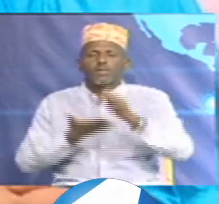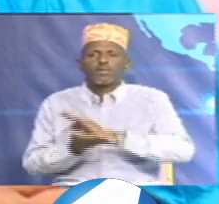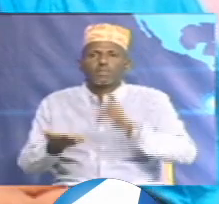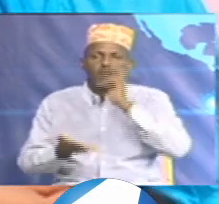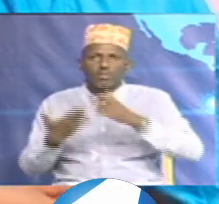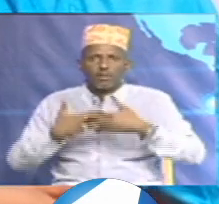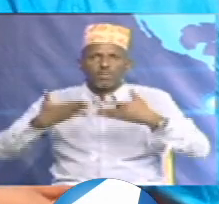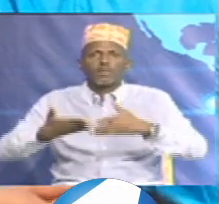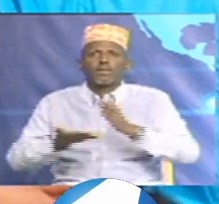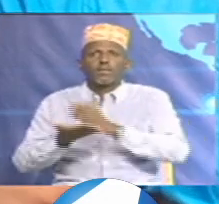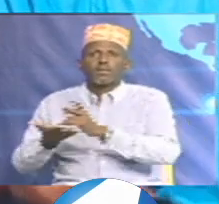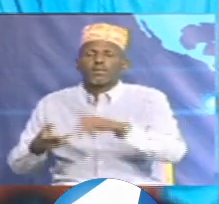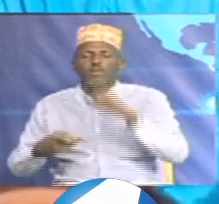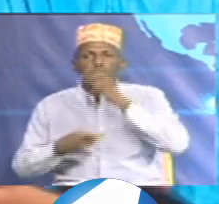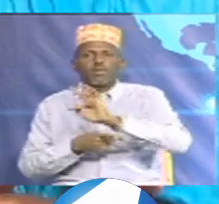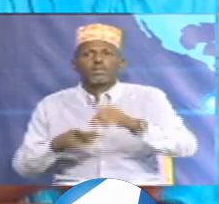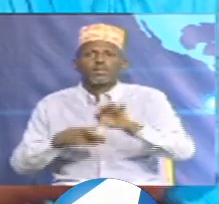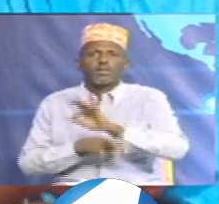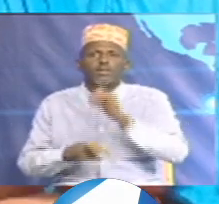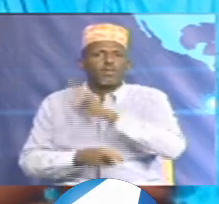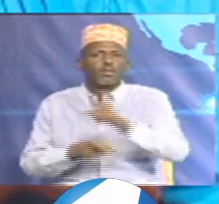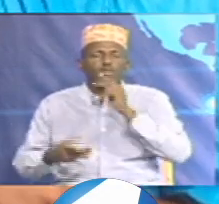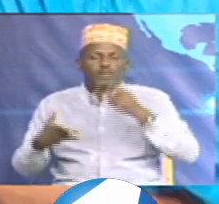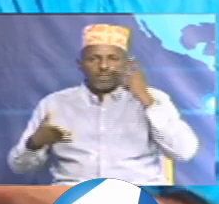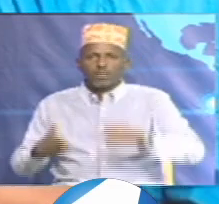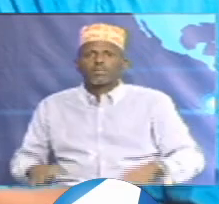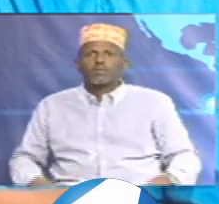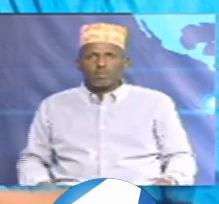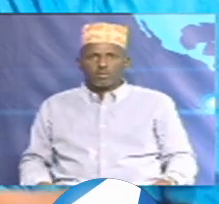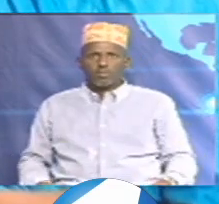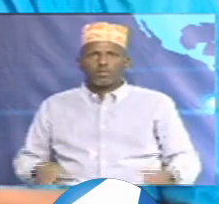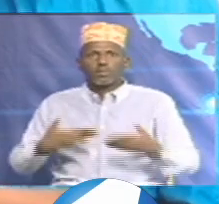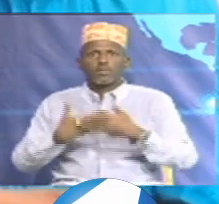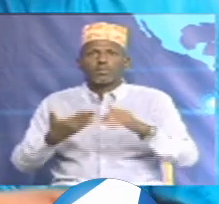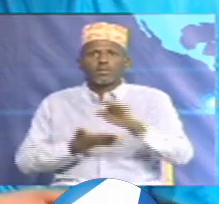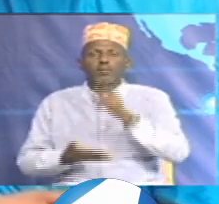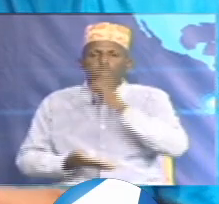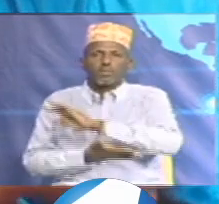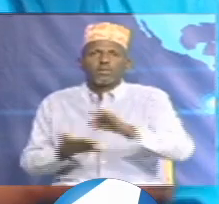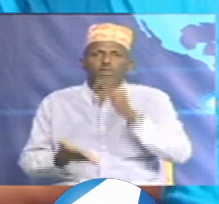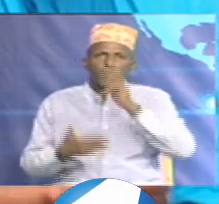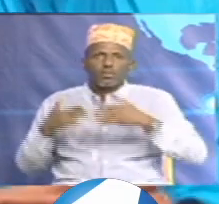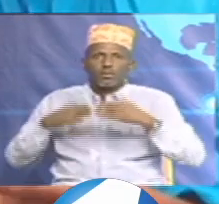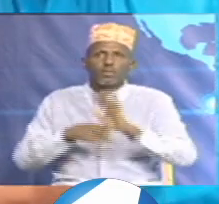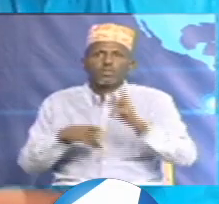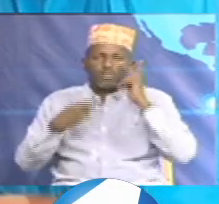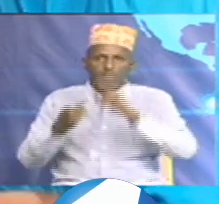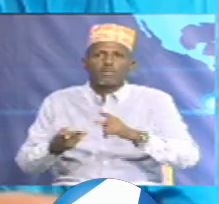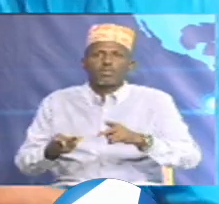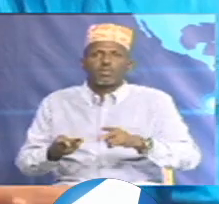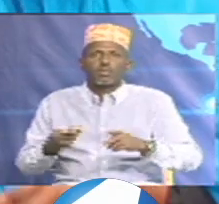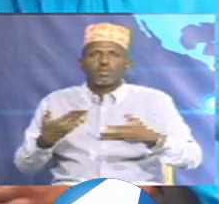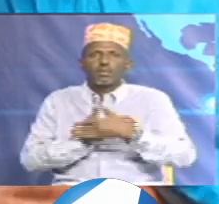à laquelle l'UPR ne saurait manquer d'apporter sa pierre. En effet, ce présent congrès